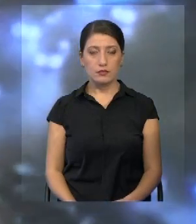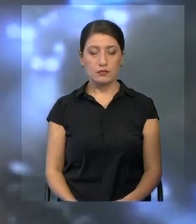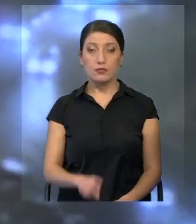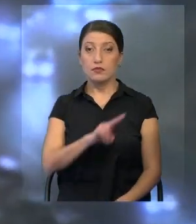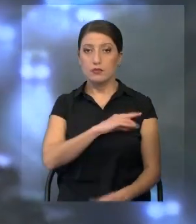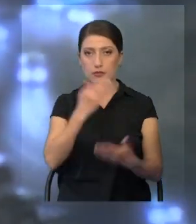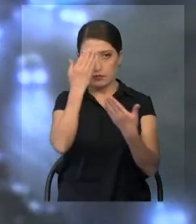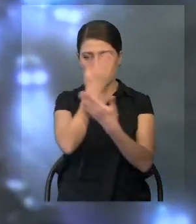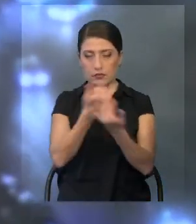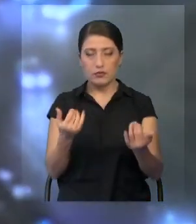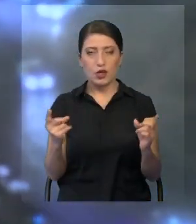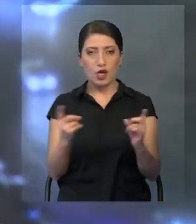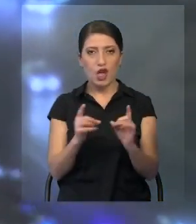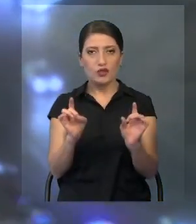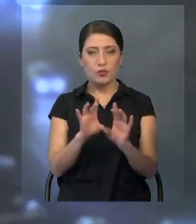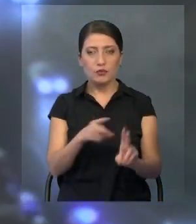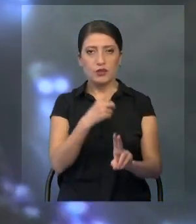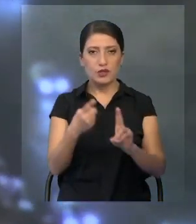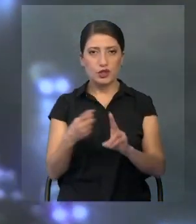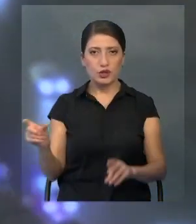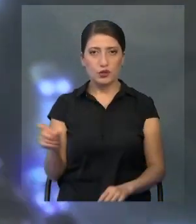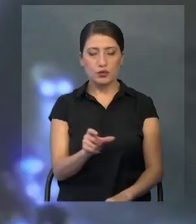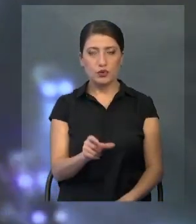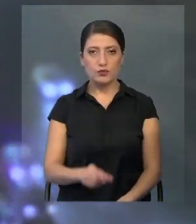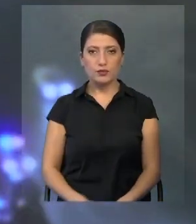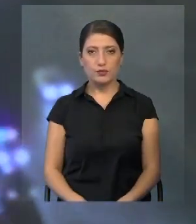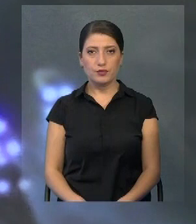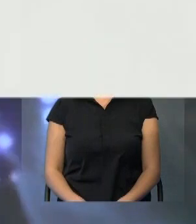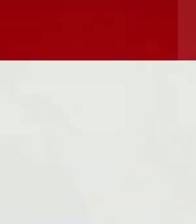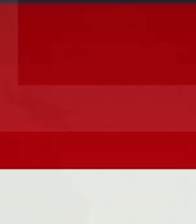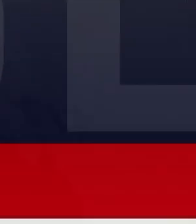Սիրելի հայրենակիցներ, այժմ համառոտ այն մասին, թե ինչ ունենք թողարկման երկրորդ մասում։